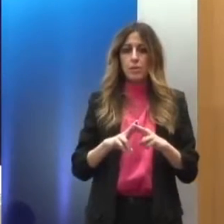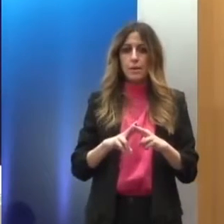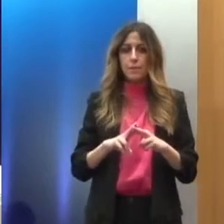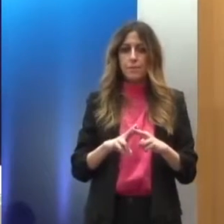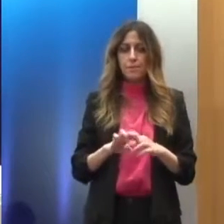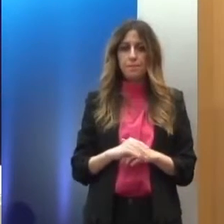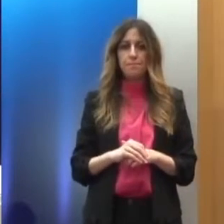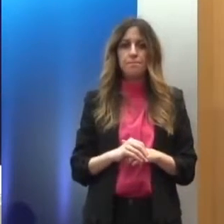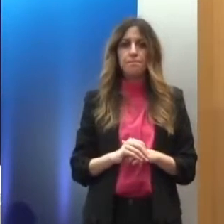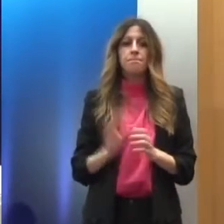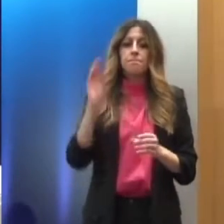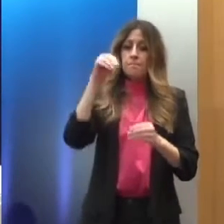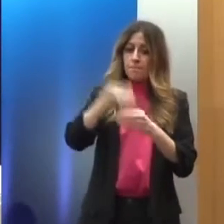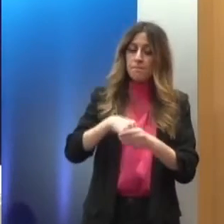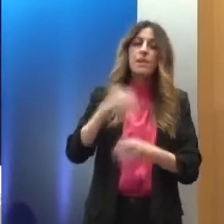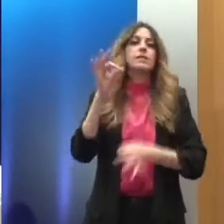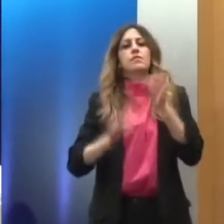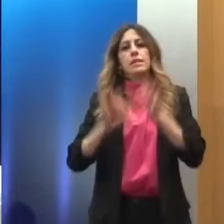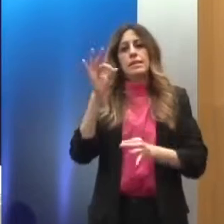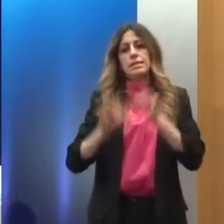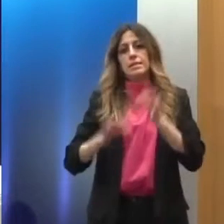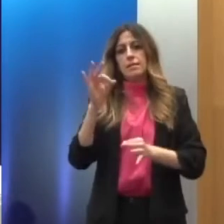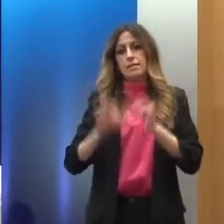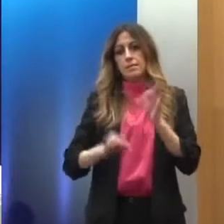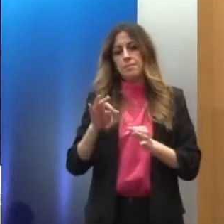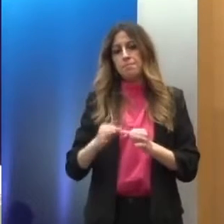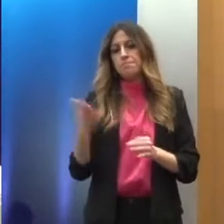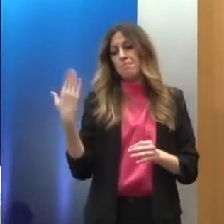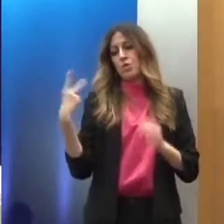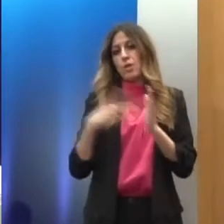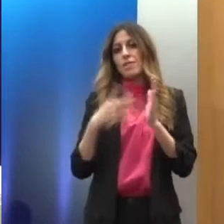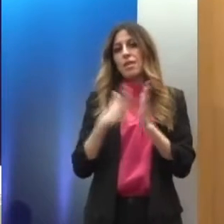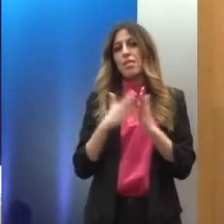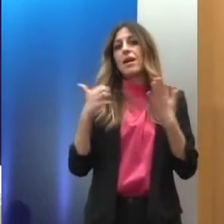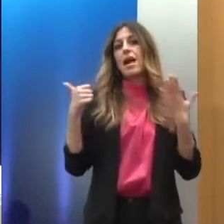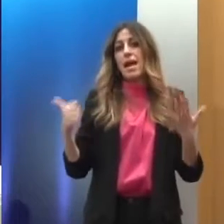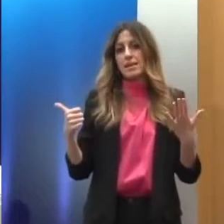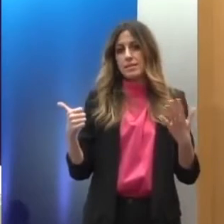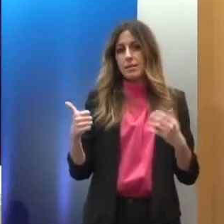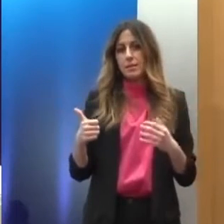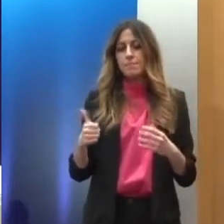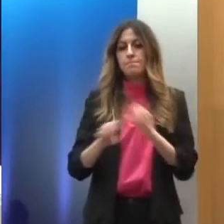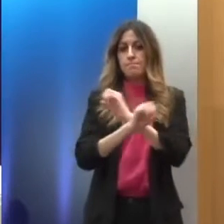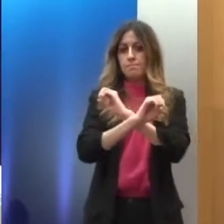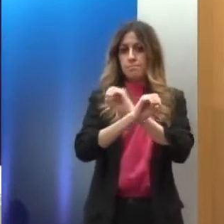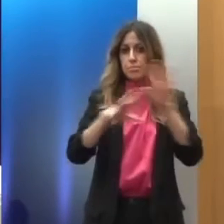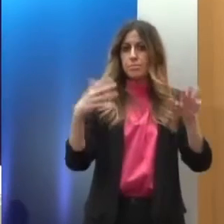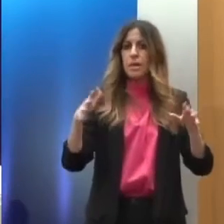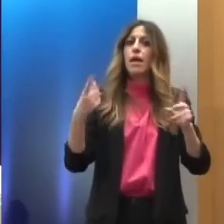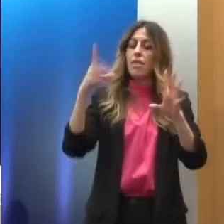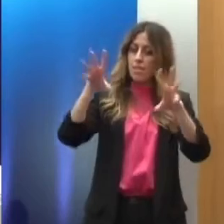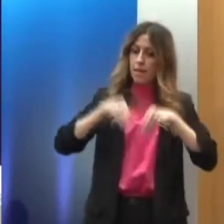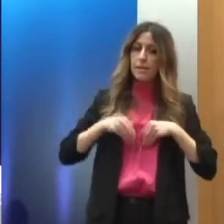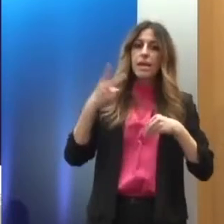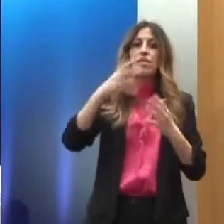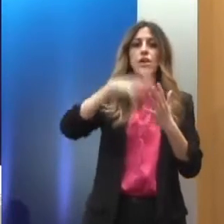μέσα σε αυτή τη συζήτηση με μεγάλη ένταση, γιατί μέσα στο 2016 δημοσίευσε, υιοθέτησε, ολοκλήρωσε δύο κείμενα,